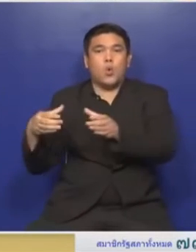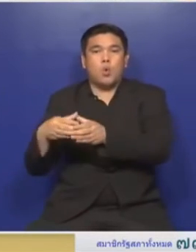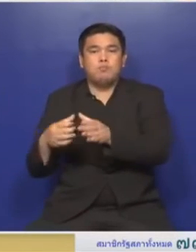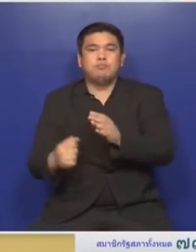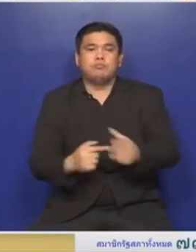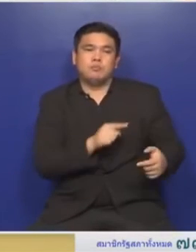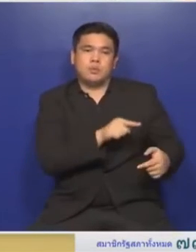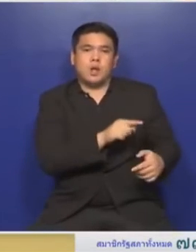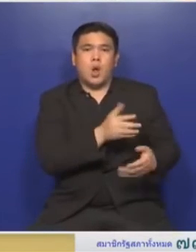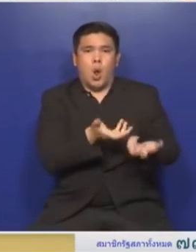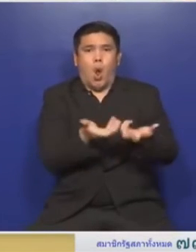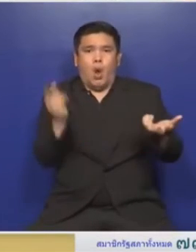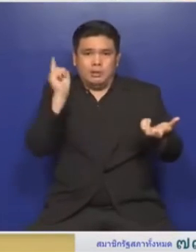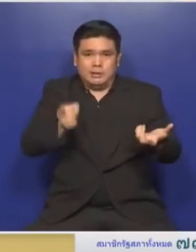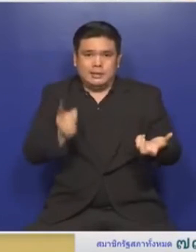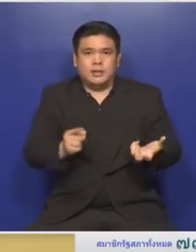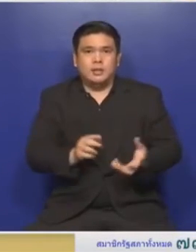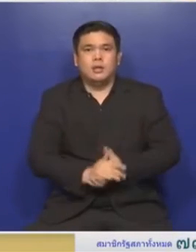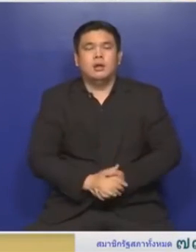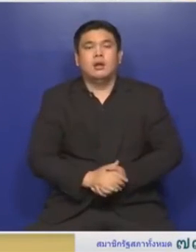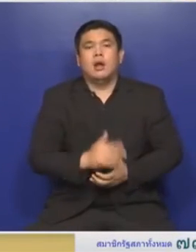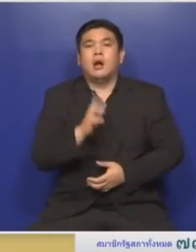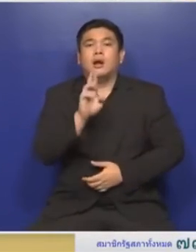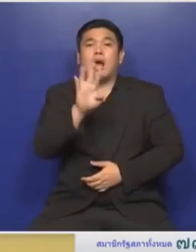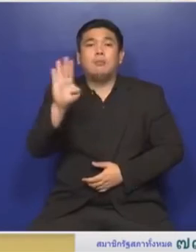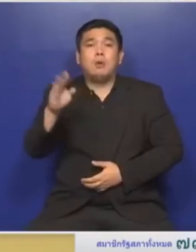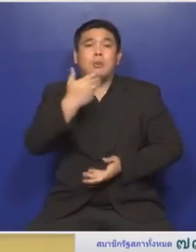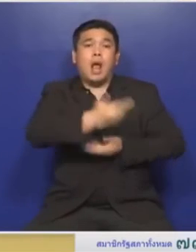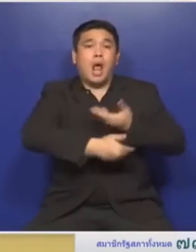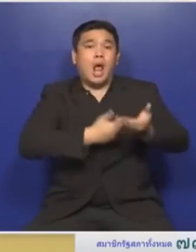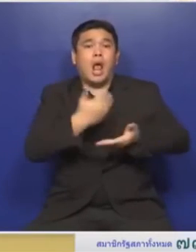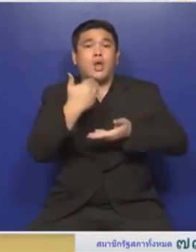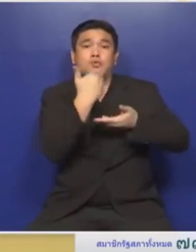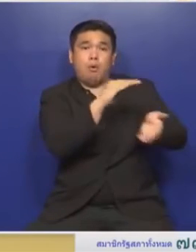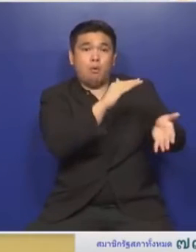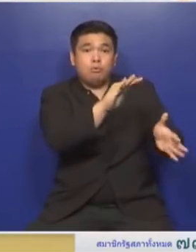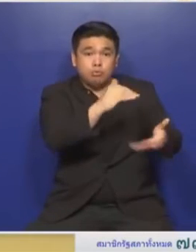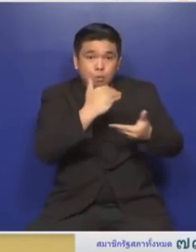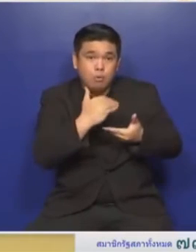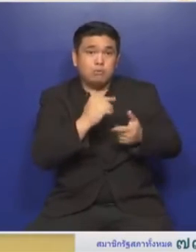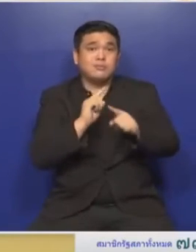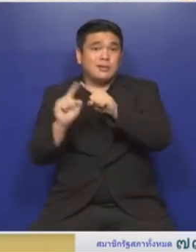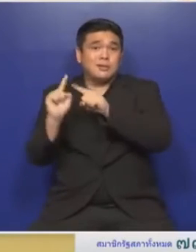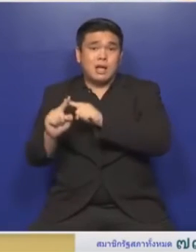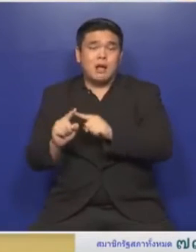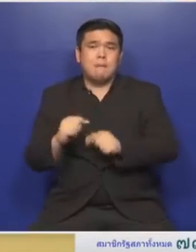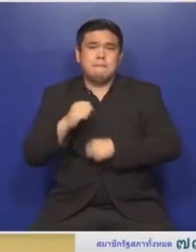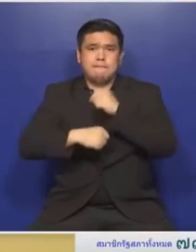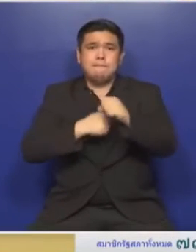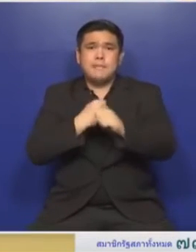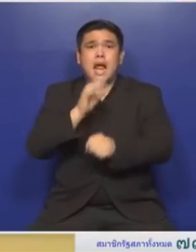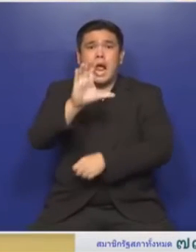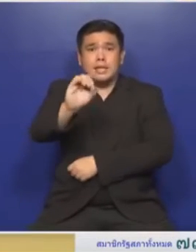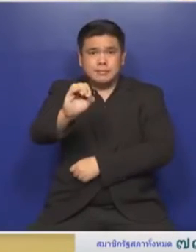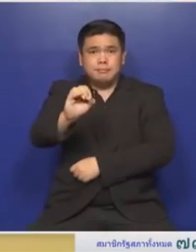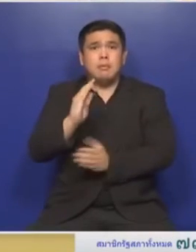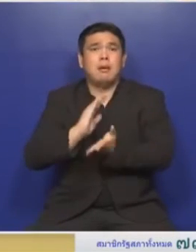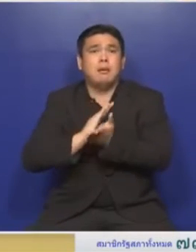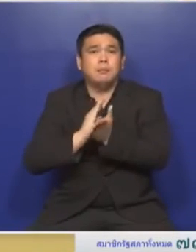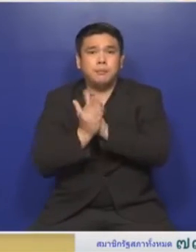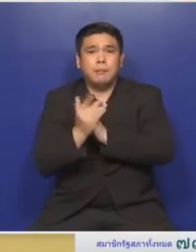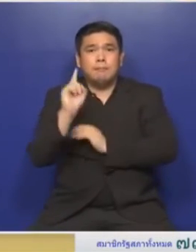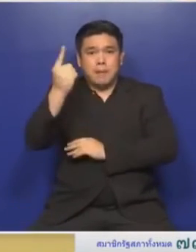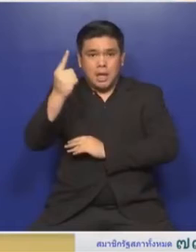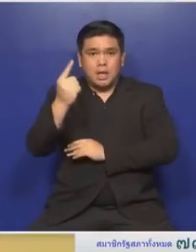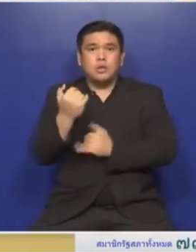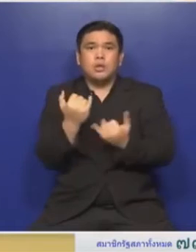น่นอน ระบบการค้า ระบบกลงทุนต่างๆ ที่ได้เปลแปงไปในช่ว 50 ปีนี้กจะต้องม